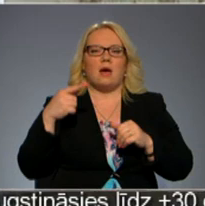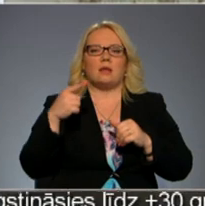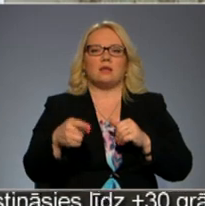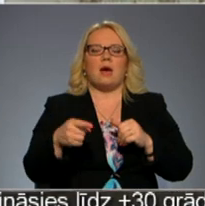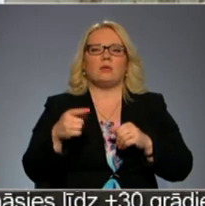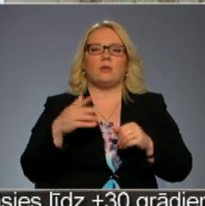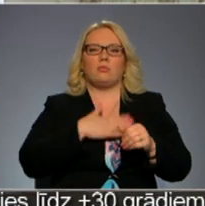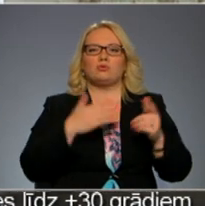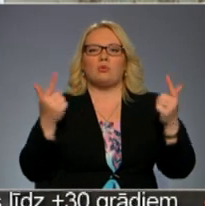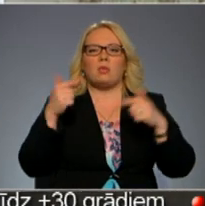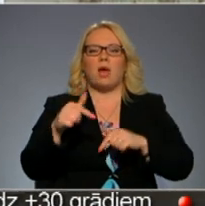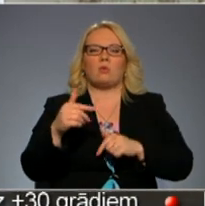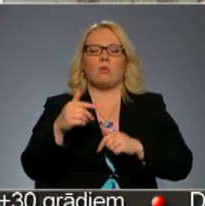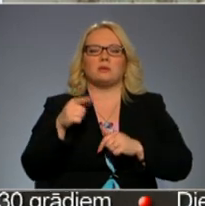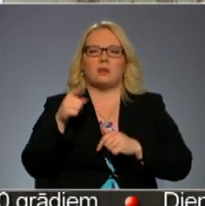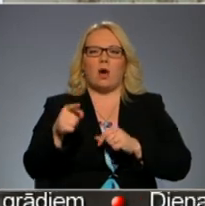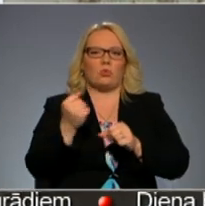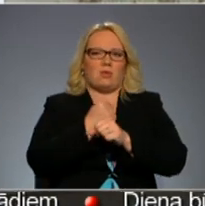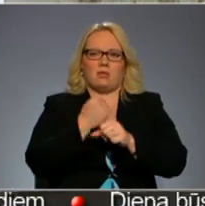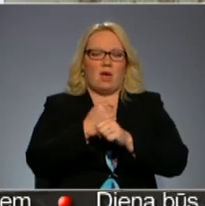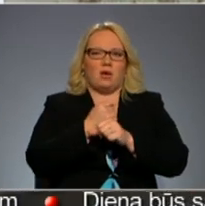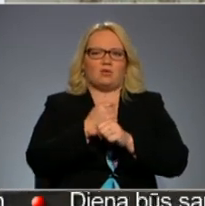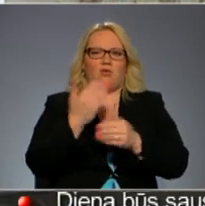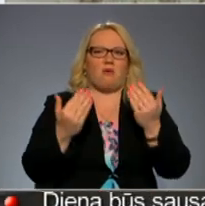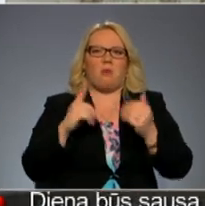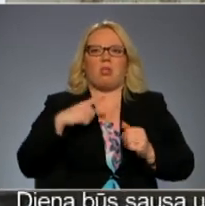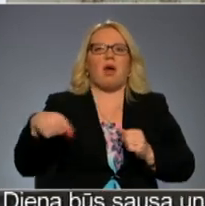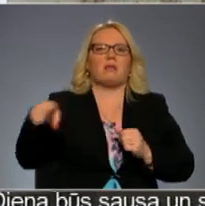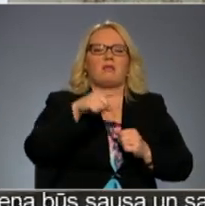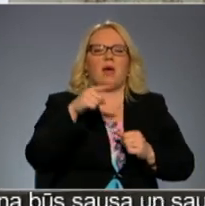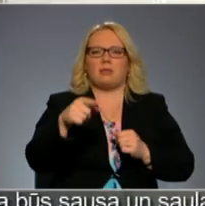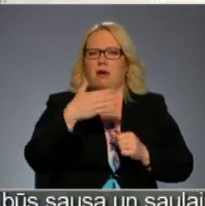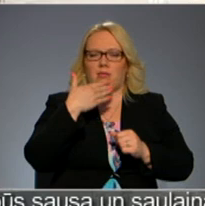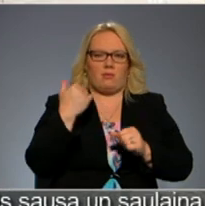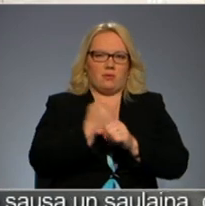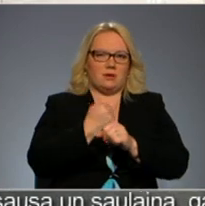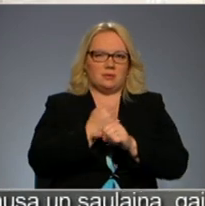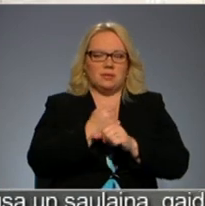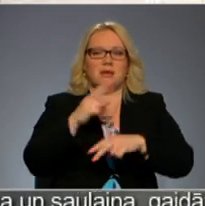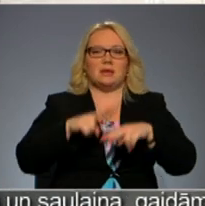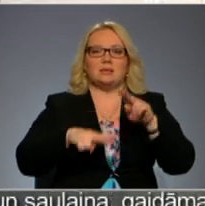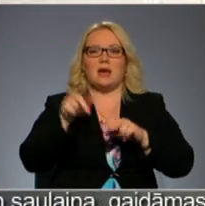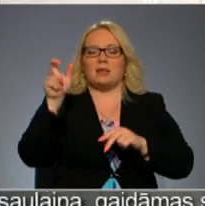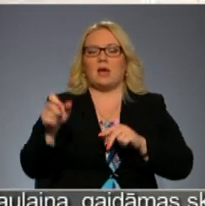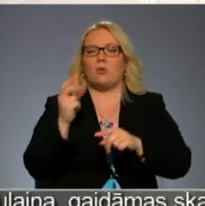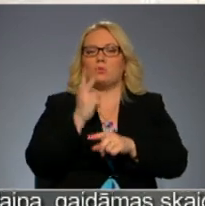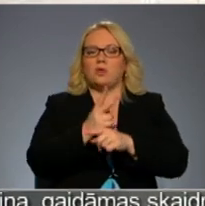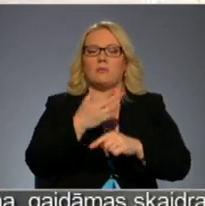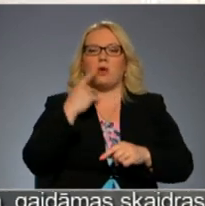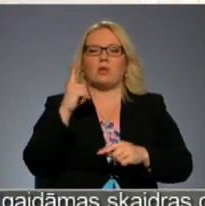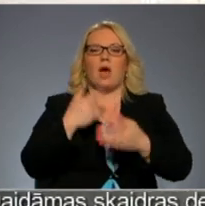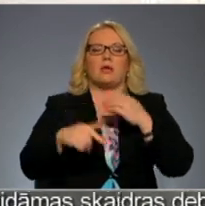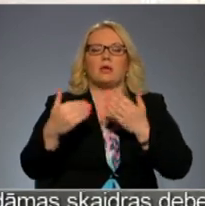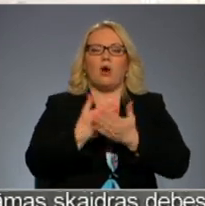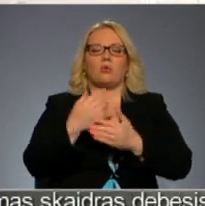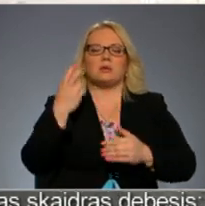Tāda mūsu laikos nekur netais, un diez vai kaut kur Latvijā varbūt tā ir uztaisīta. Celtnieku uzdevums gan nav tikai atjaunot